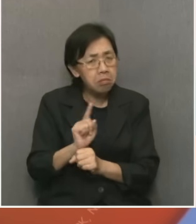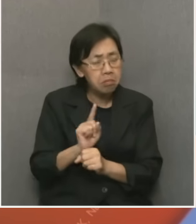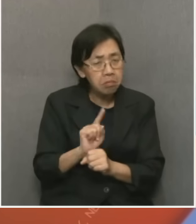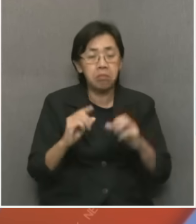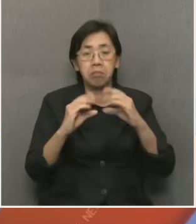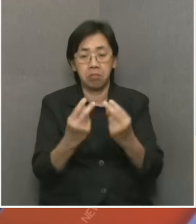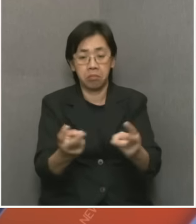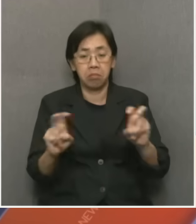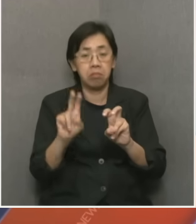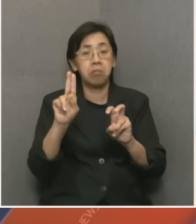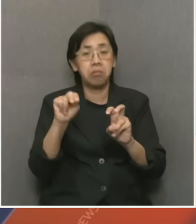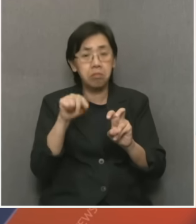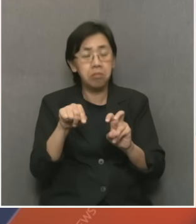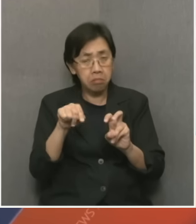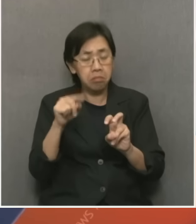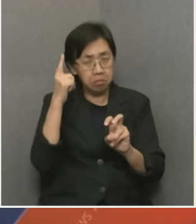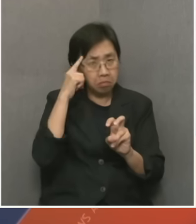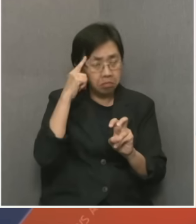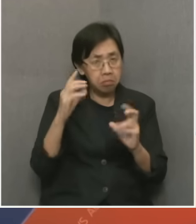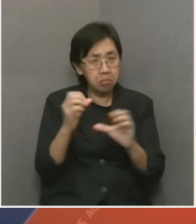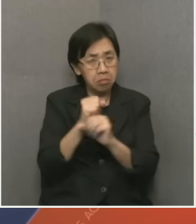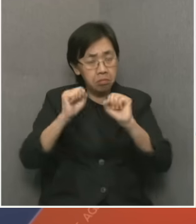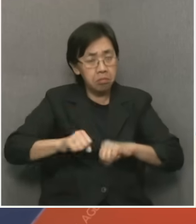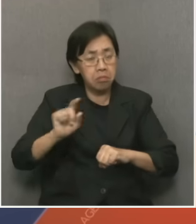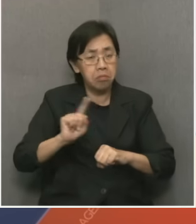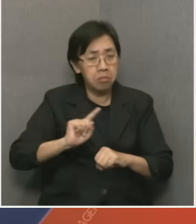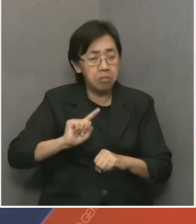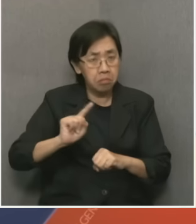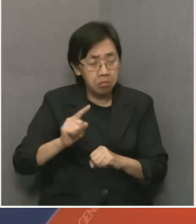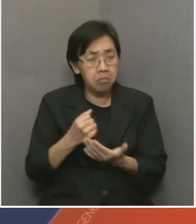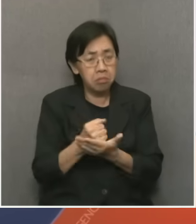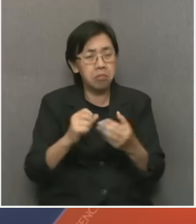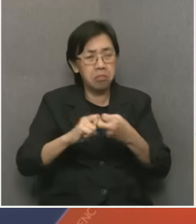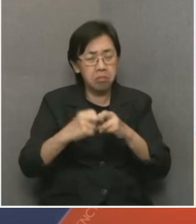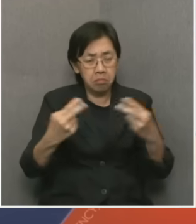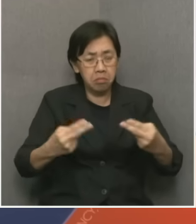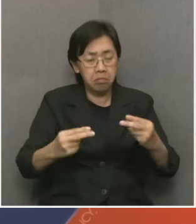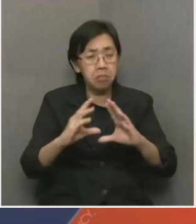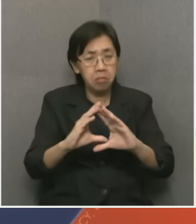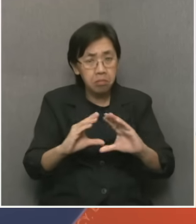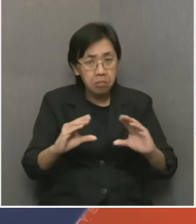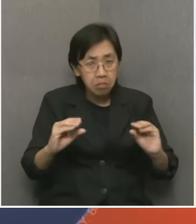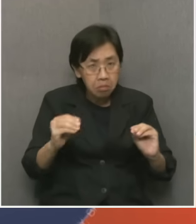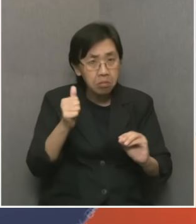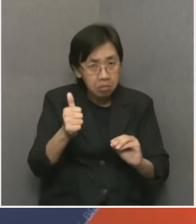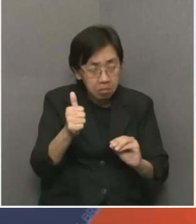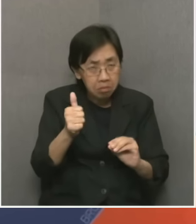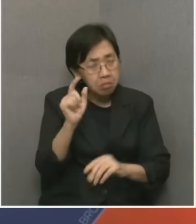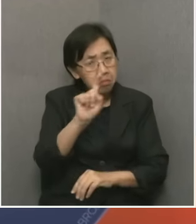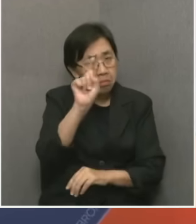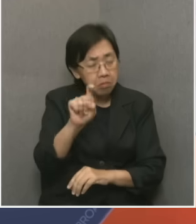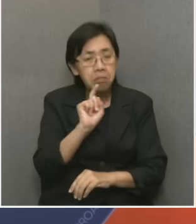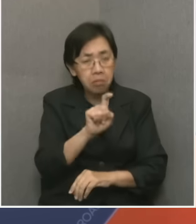แห่งนี้ที่สุดแล้วจะมีผลอย่างไรออกมาแล้วจะมีส่วนทำให้สถานการณ์ในพื้นที่ความขัดแย้งเนี่ยยุติลงได้หรือเปล่